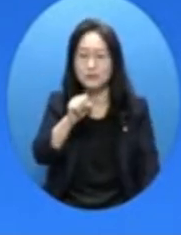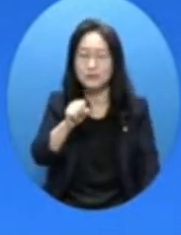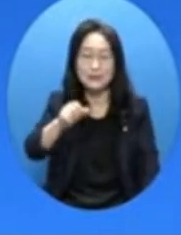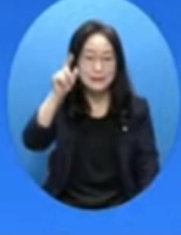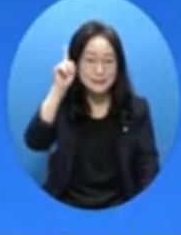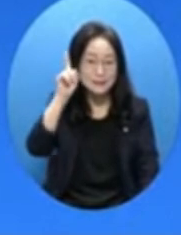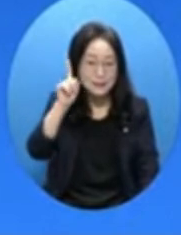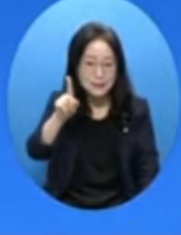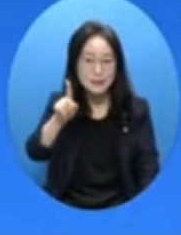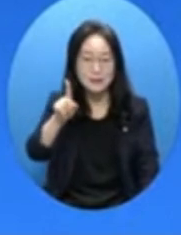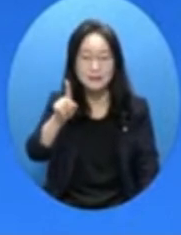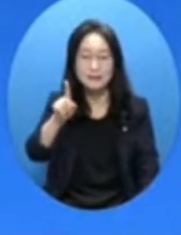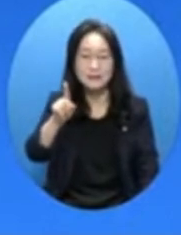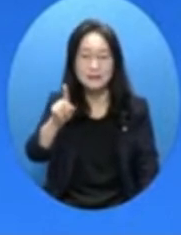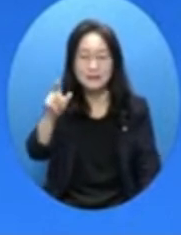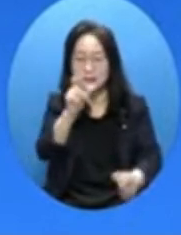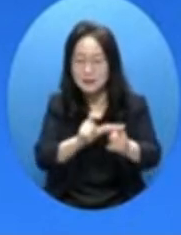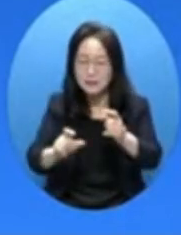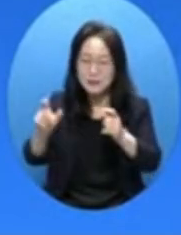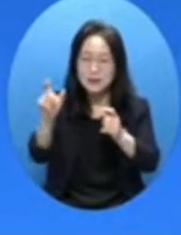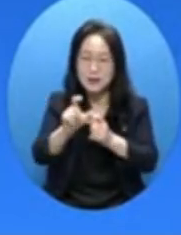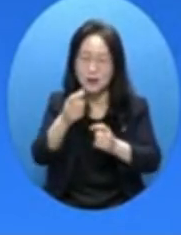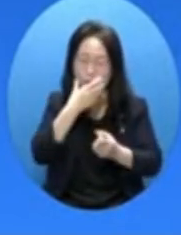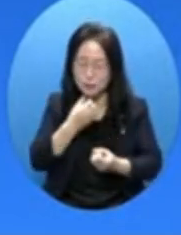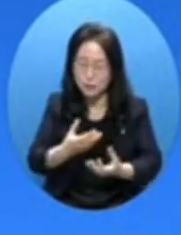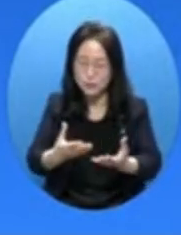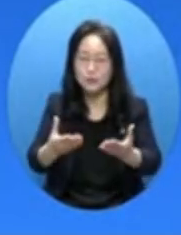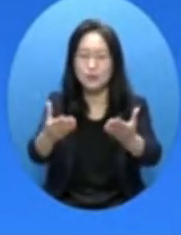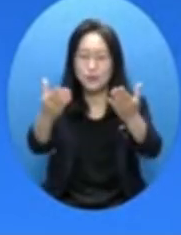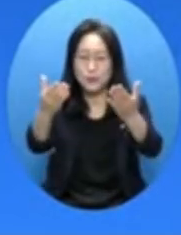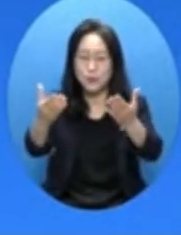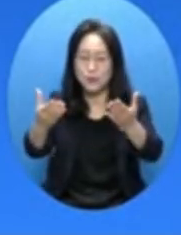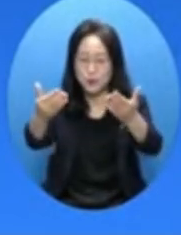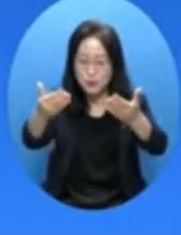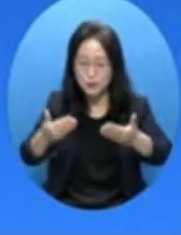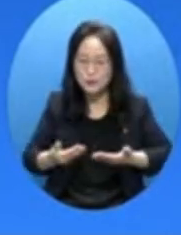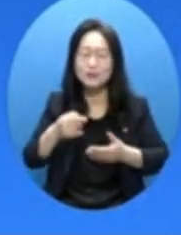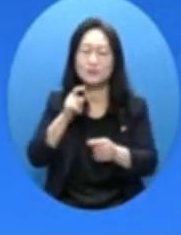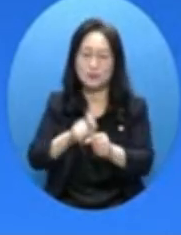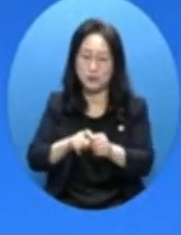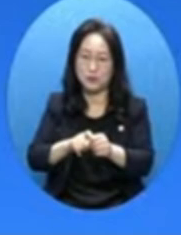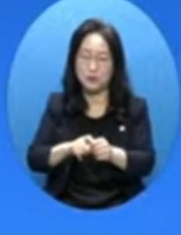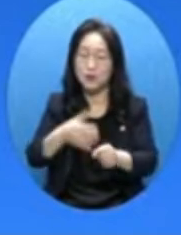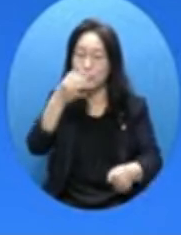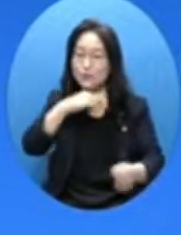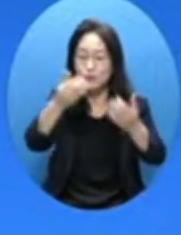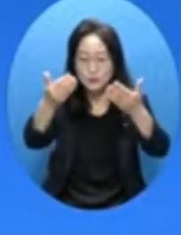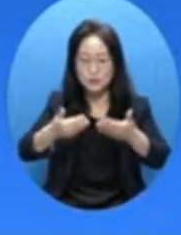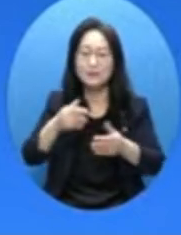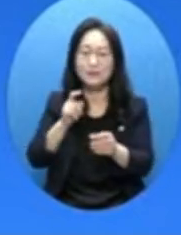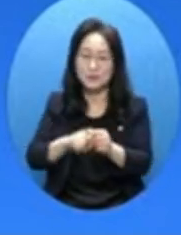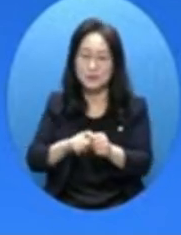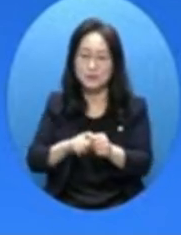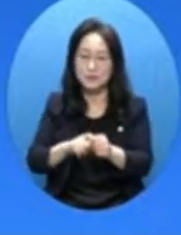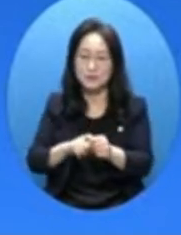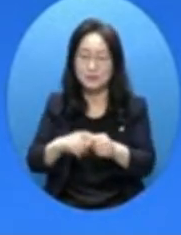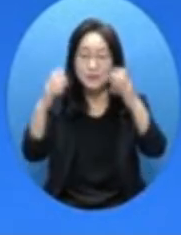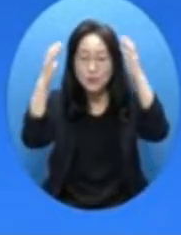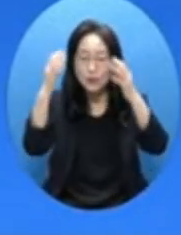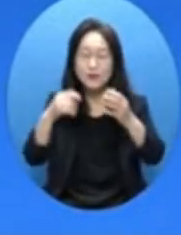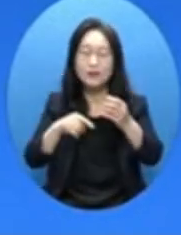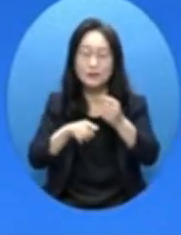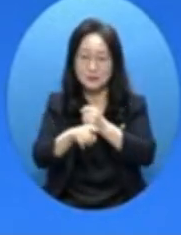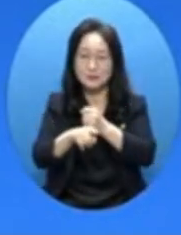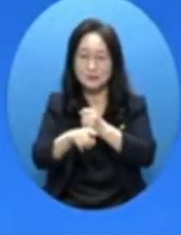내일을, 더 나은 축복을 우리에게 주시기 위해서, 우리에게 유익을 주시기 위해서 고난을 주신